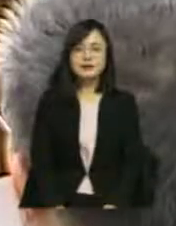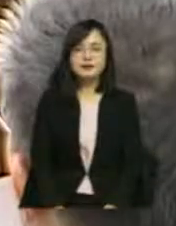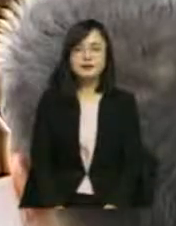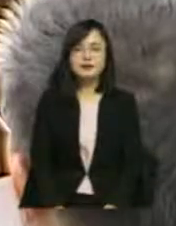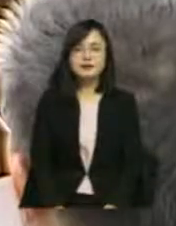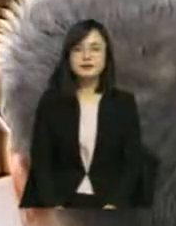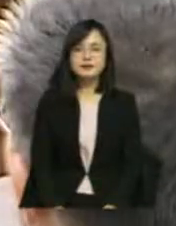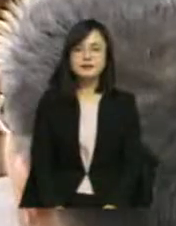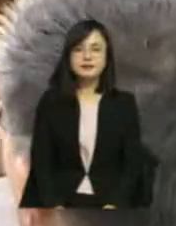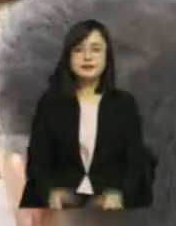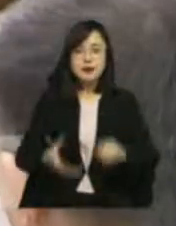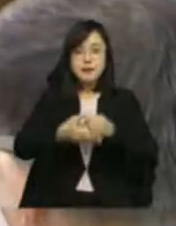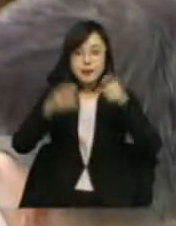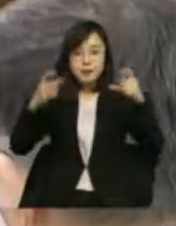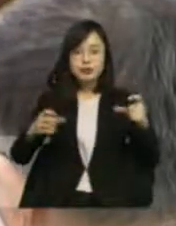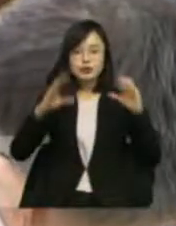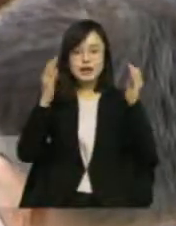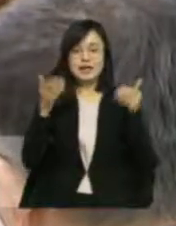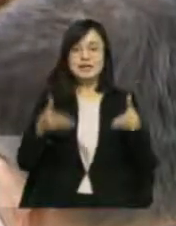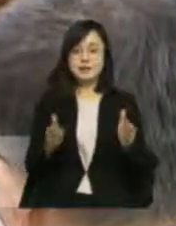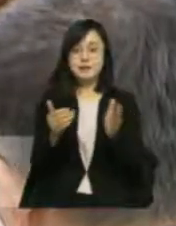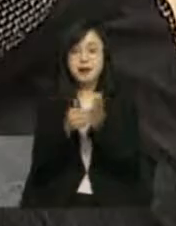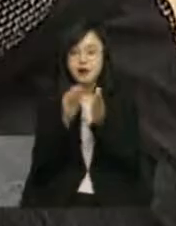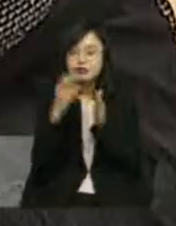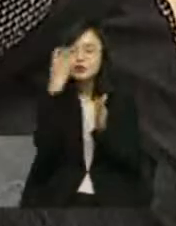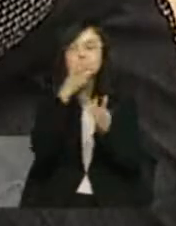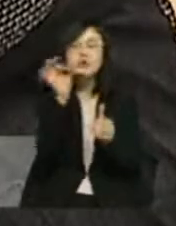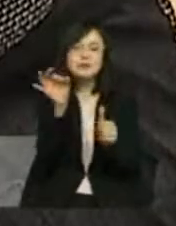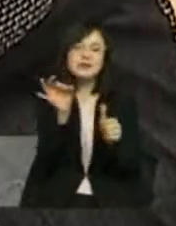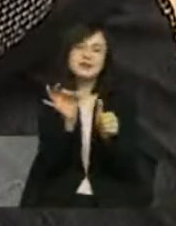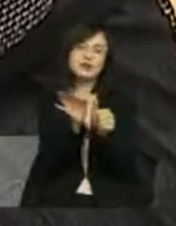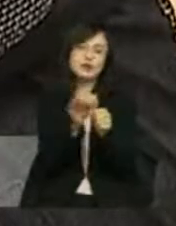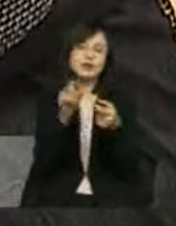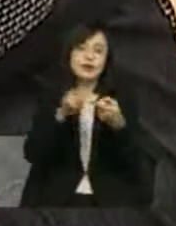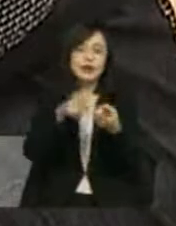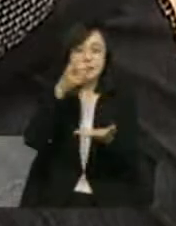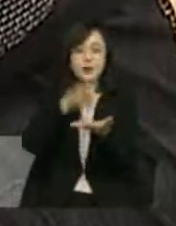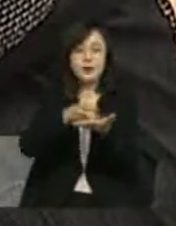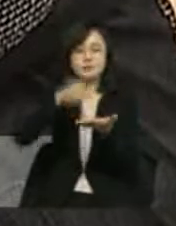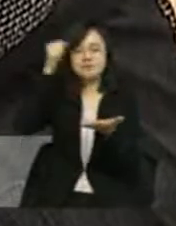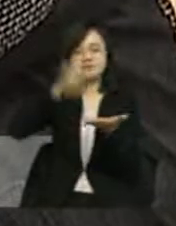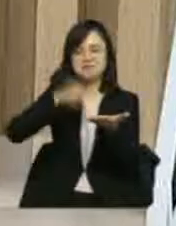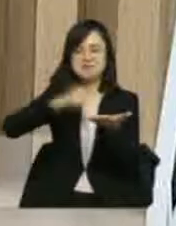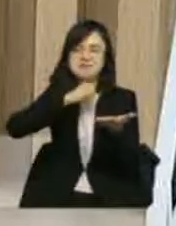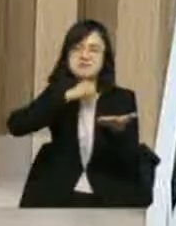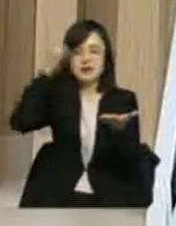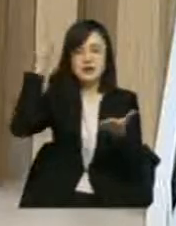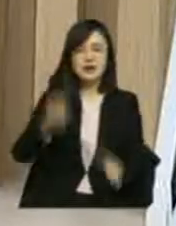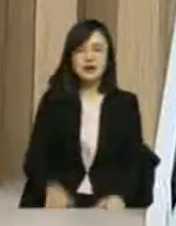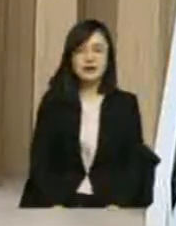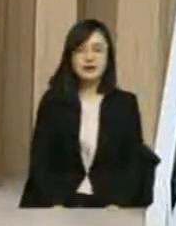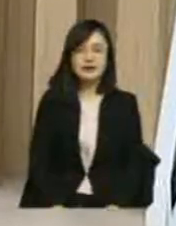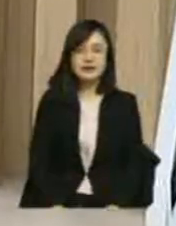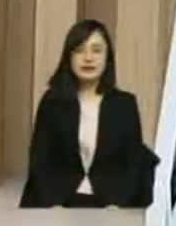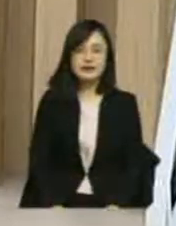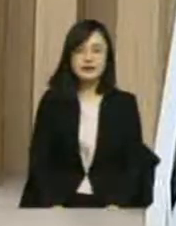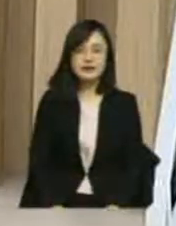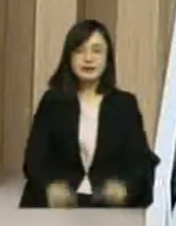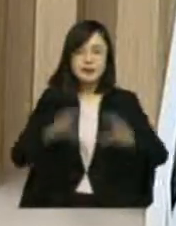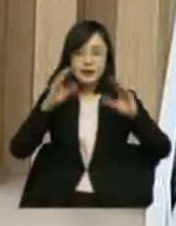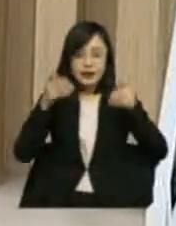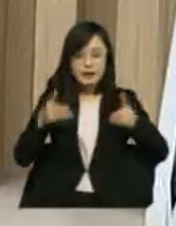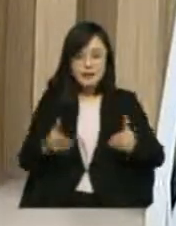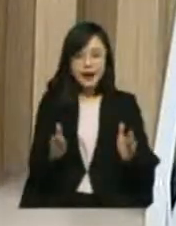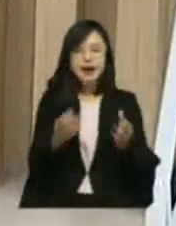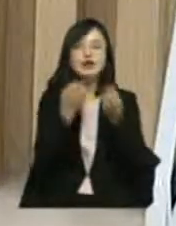마포구 산후조리비 지원에 관한 조례안이 22일 구의회 본회의를 최종 통과했습니다. 산후조리비 지원 조례안은 출산